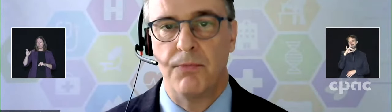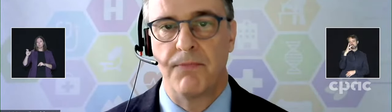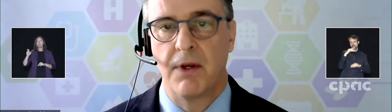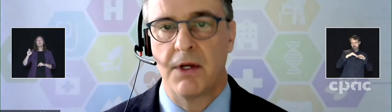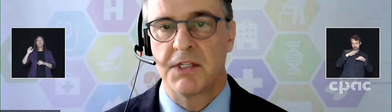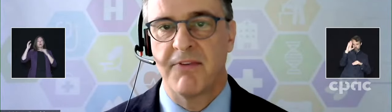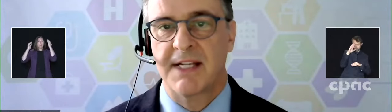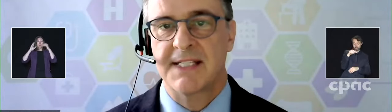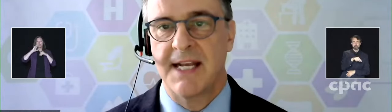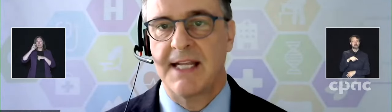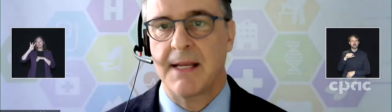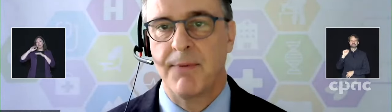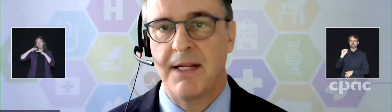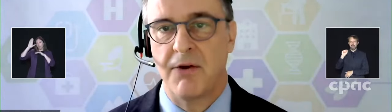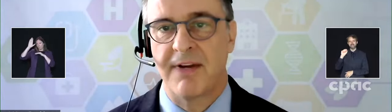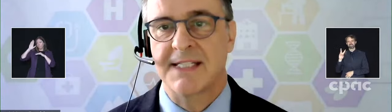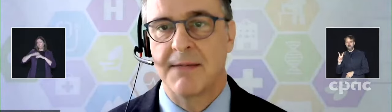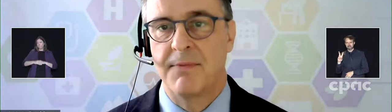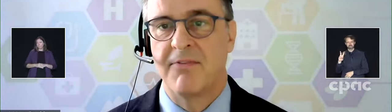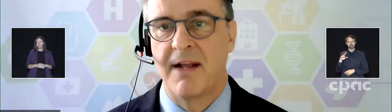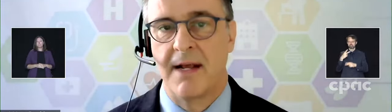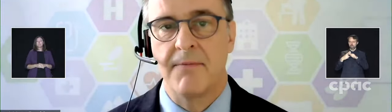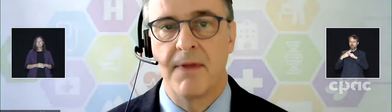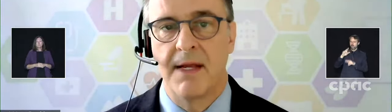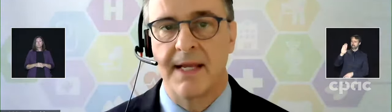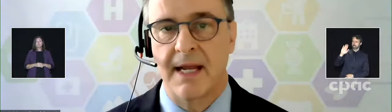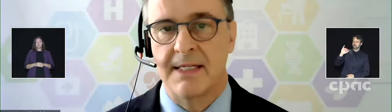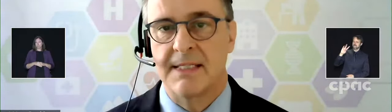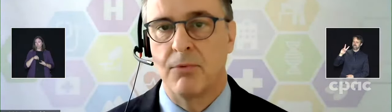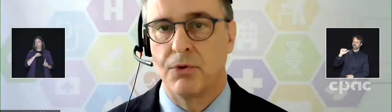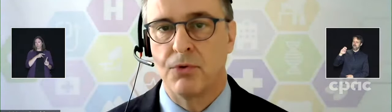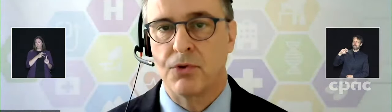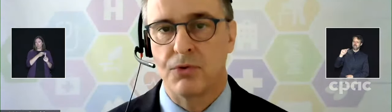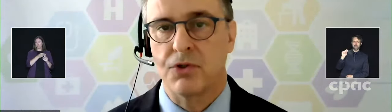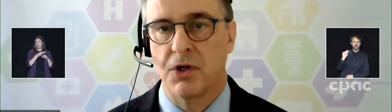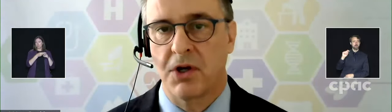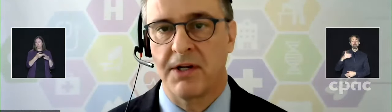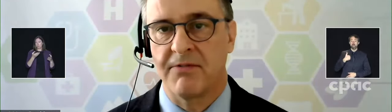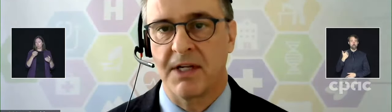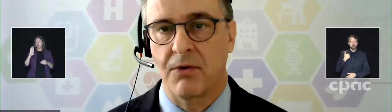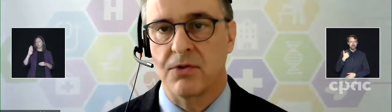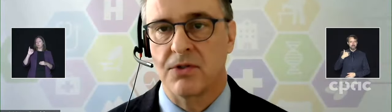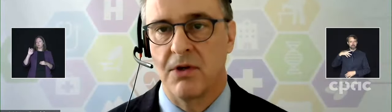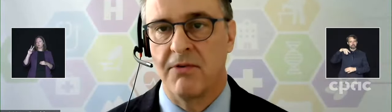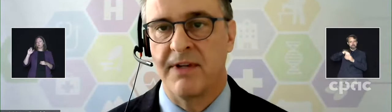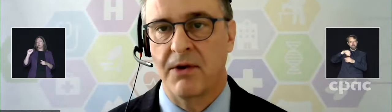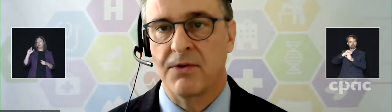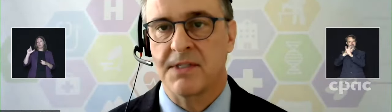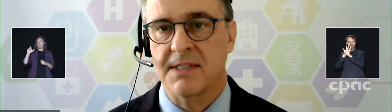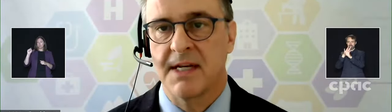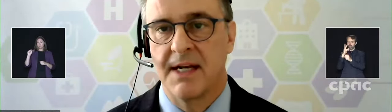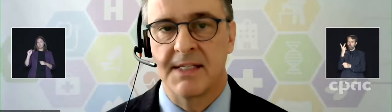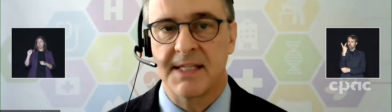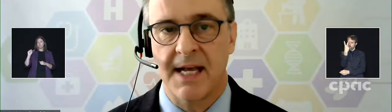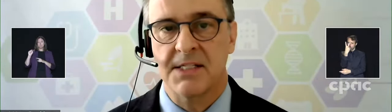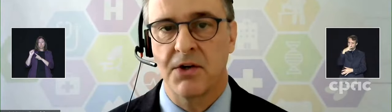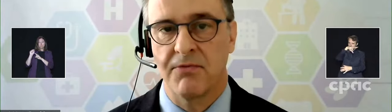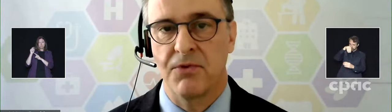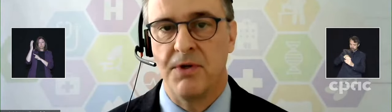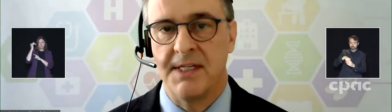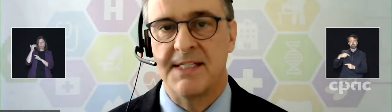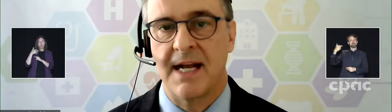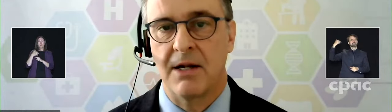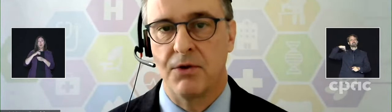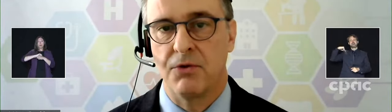Ce vaccin est appelé un vaccin bivalent car il cible deux souches de coronavirus. Le virus SRAS-CoV-2 initial